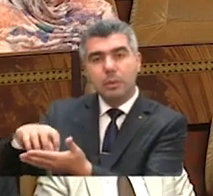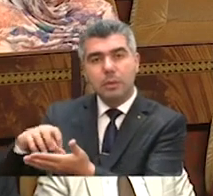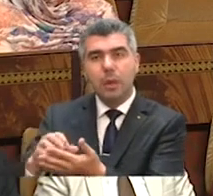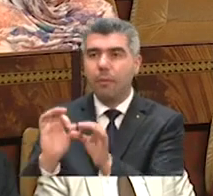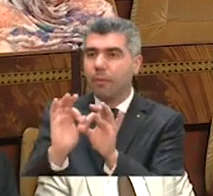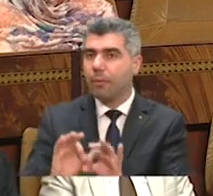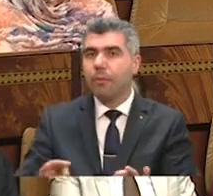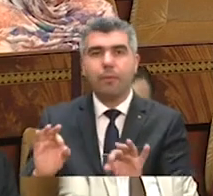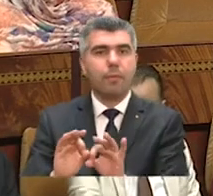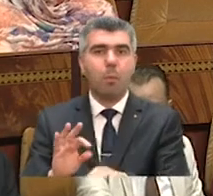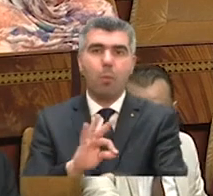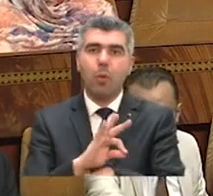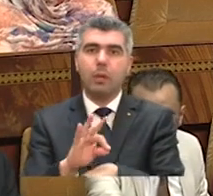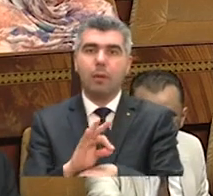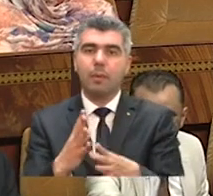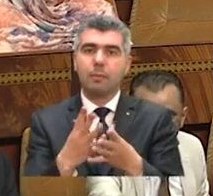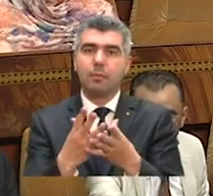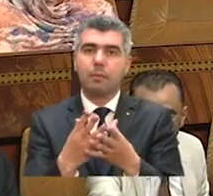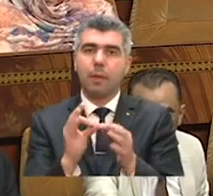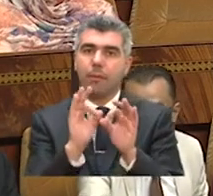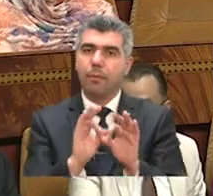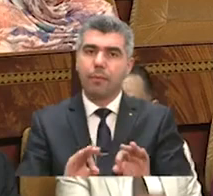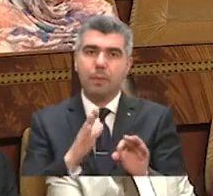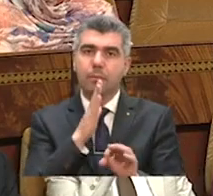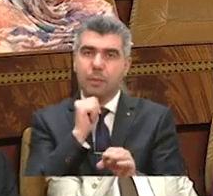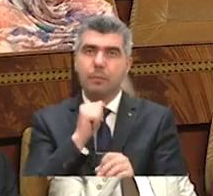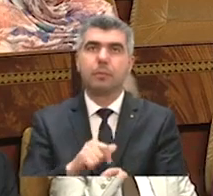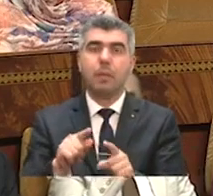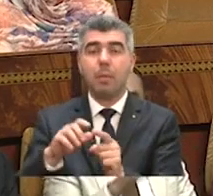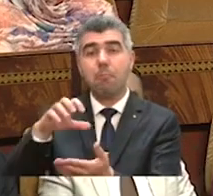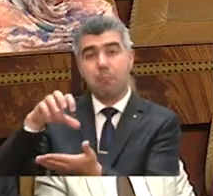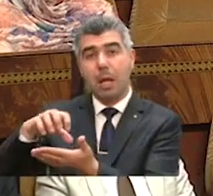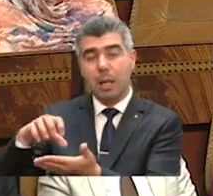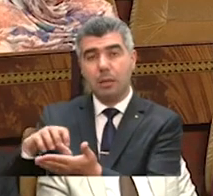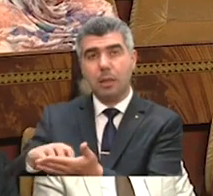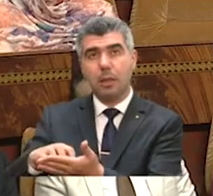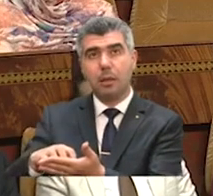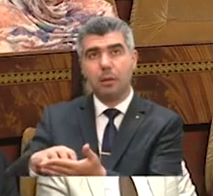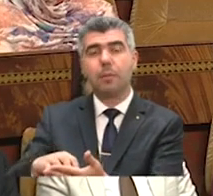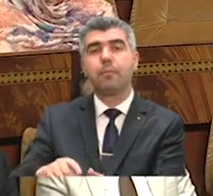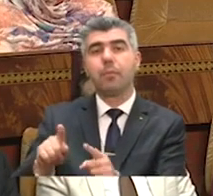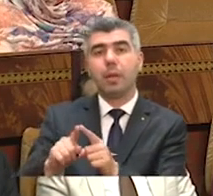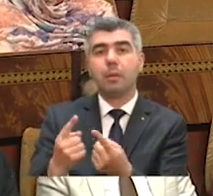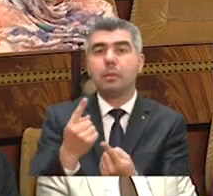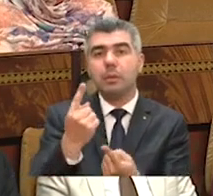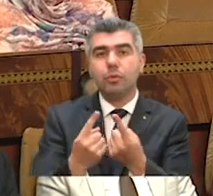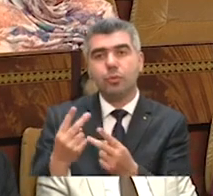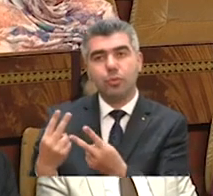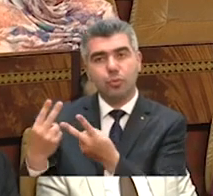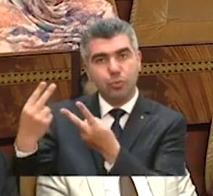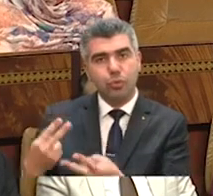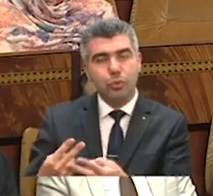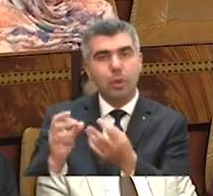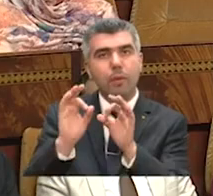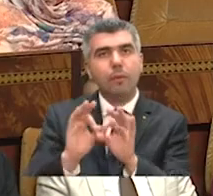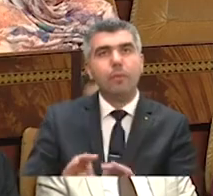بشريه، يعني كاين واحد المنطقه فيها واحد العدد اللي هو كبير وما واشباح وواحد العدد اللي محتاج